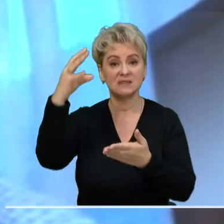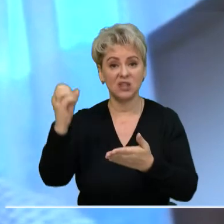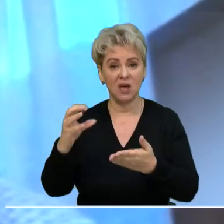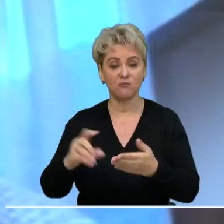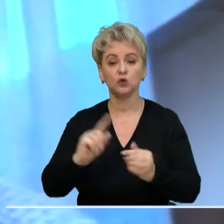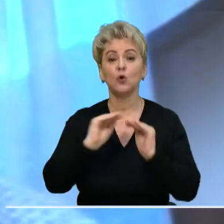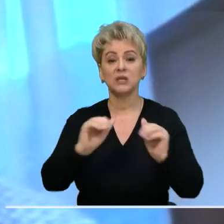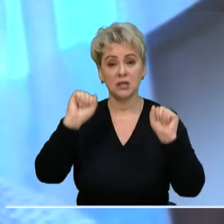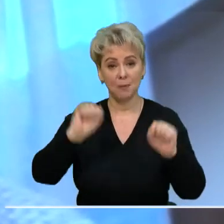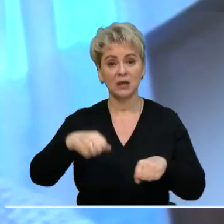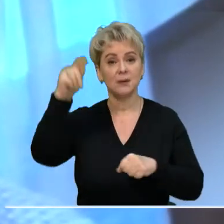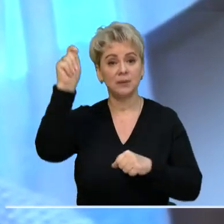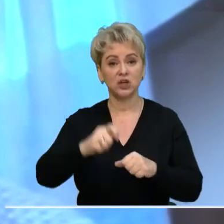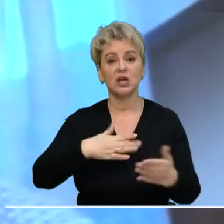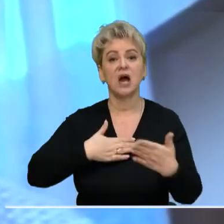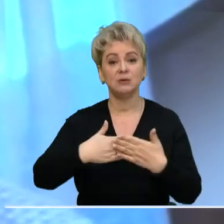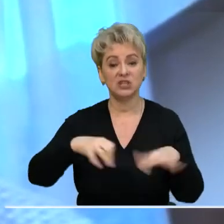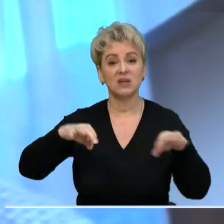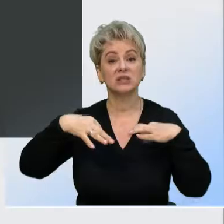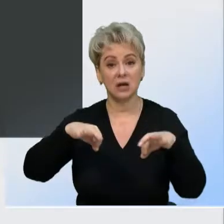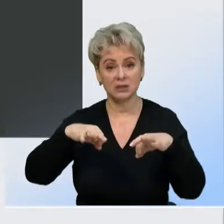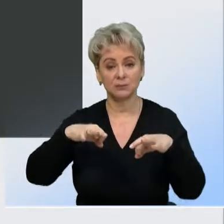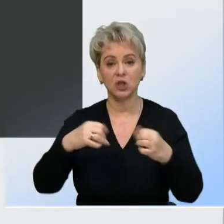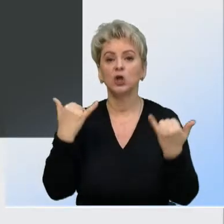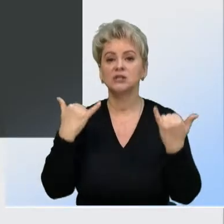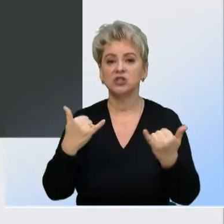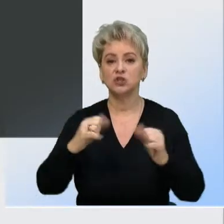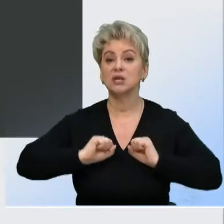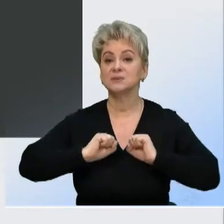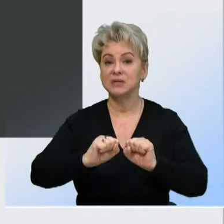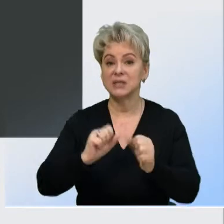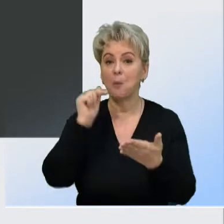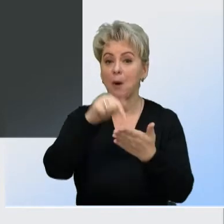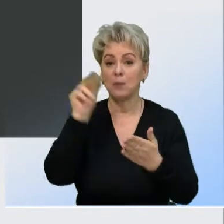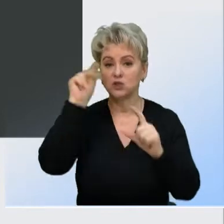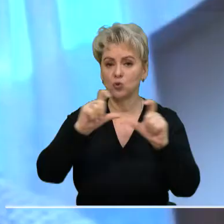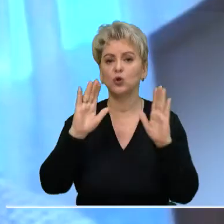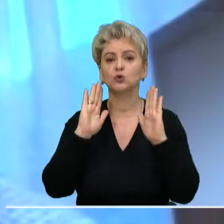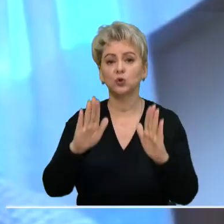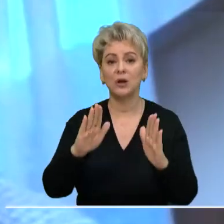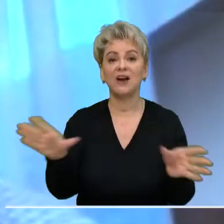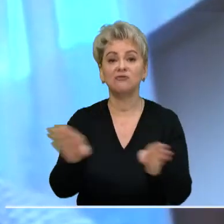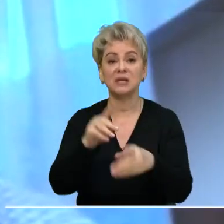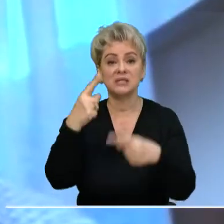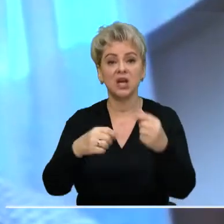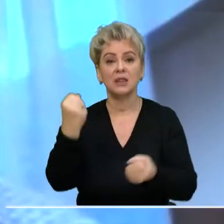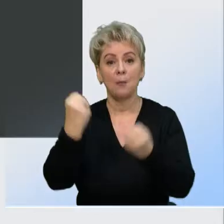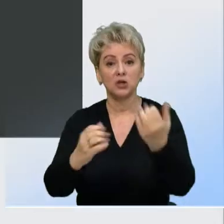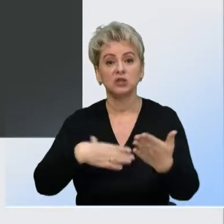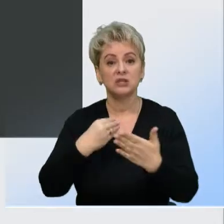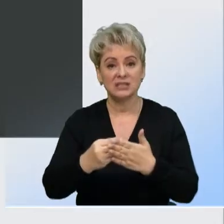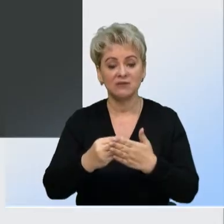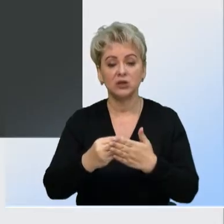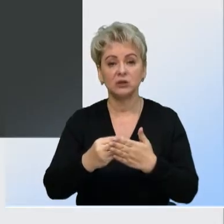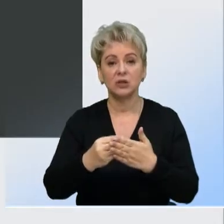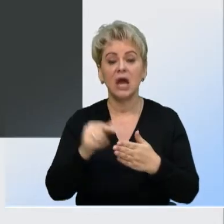чтобы дети могли приезжать на занятия на общественном транспорте. Сейчас безопасно добраться в школу можно только с родителями на автомобиле.